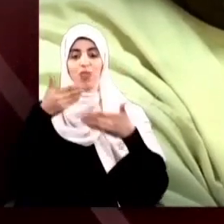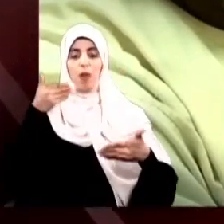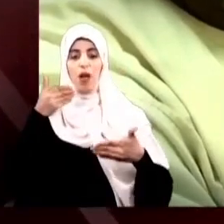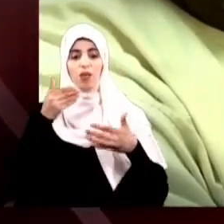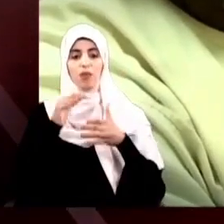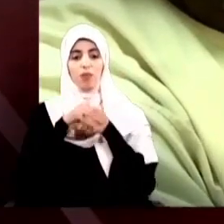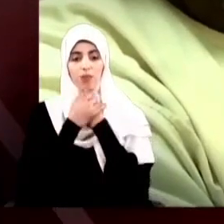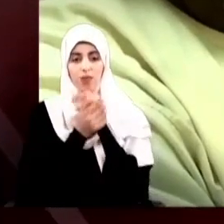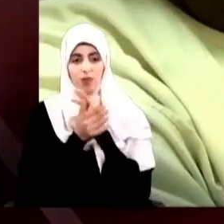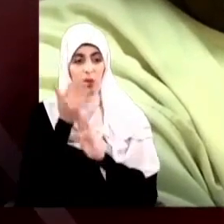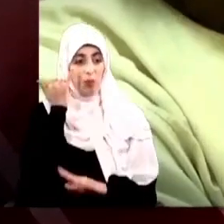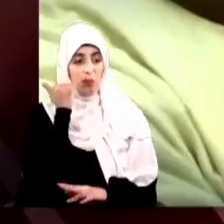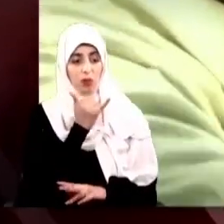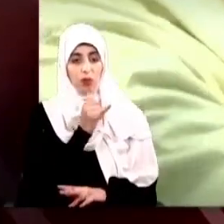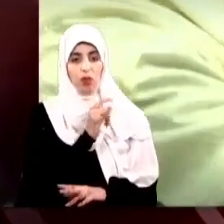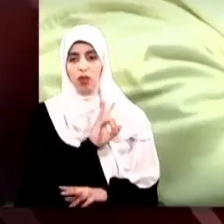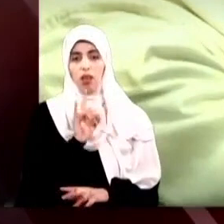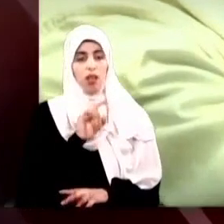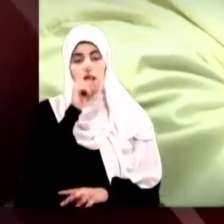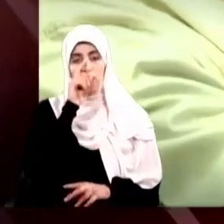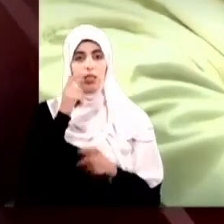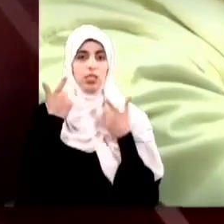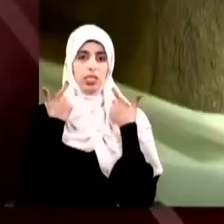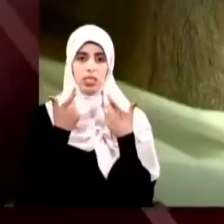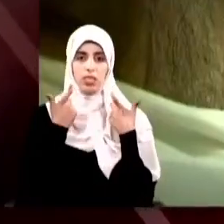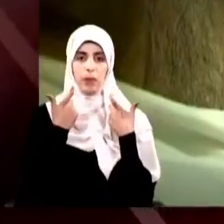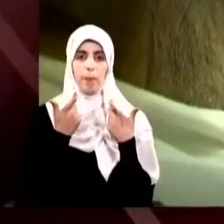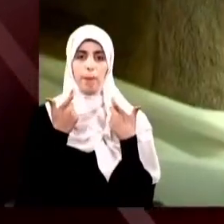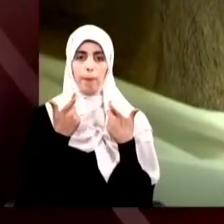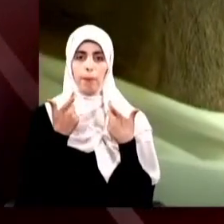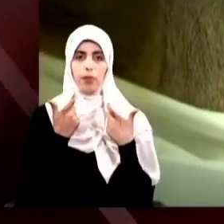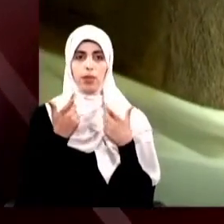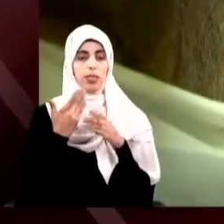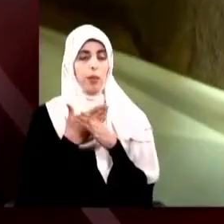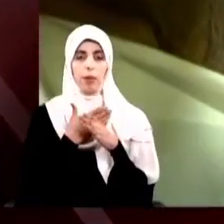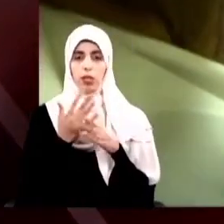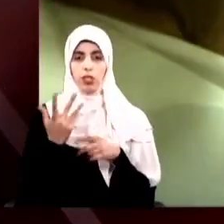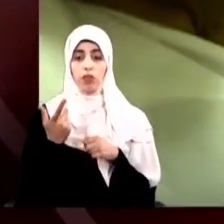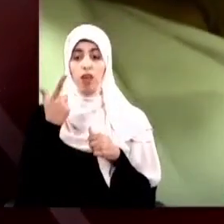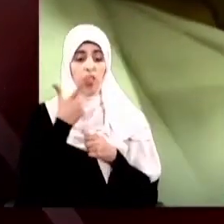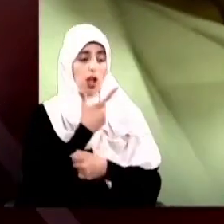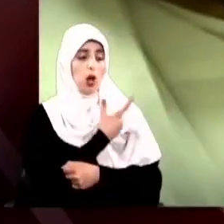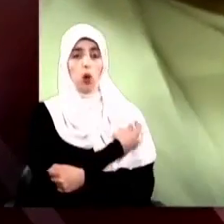وهي لبس الكمام وغسل اليدين والتباعد الجسدي. لماذا؟ لأنه اللقاح